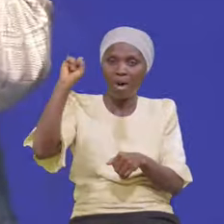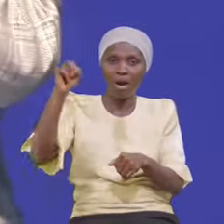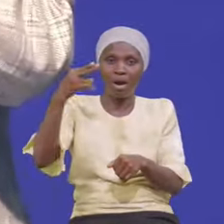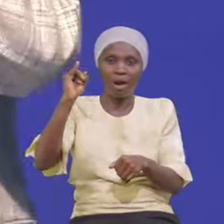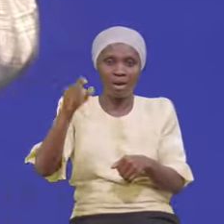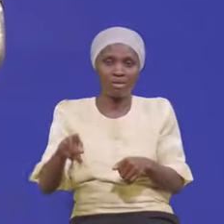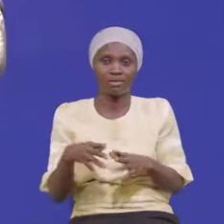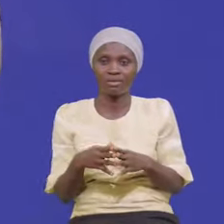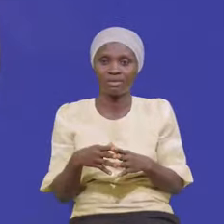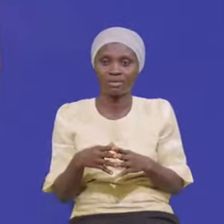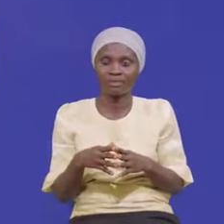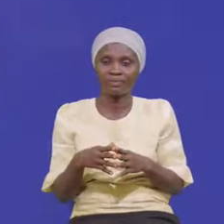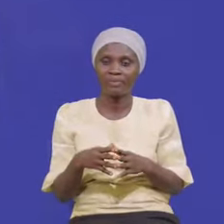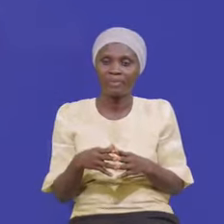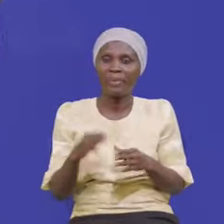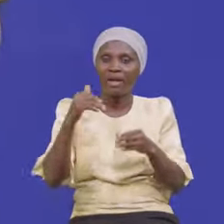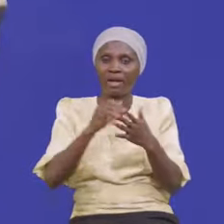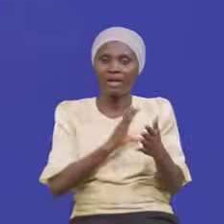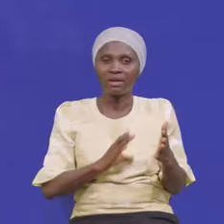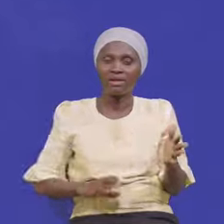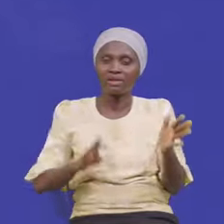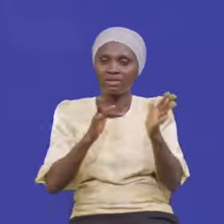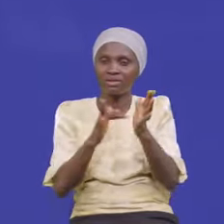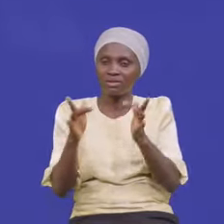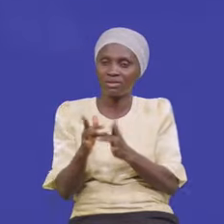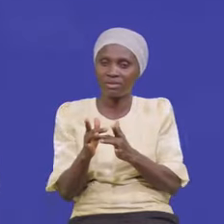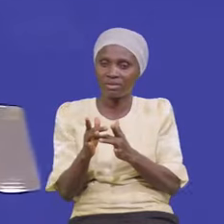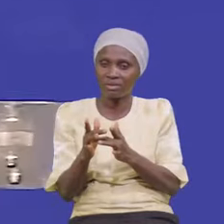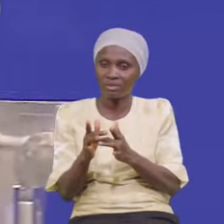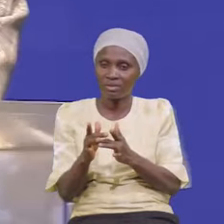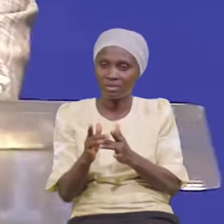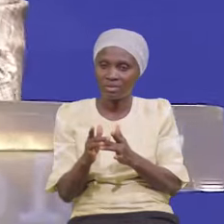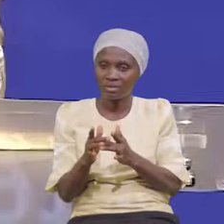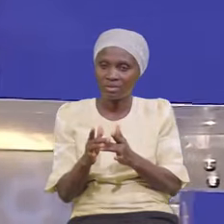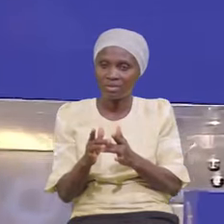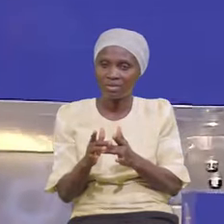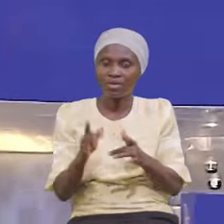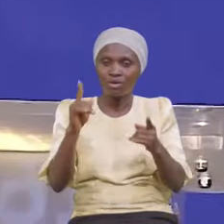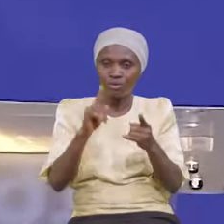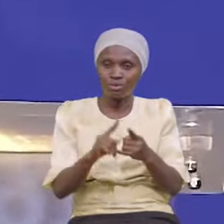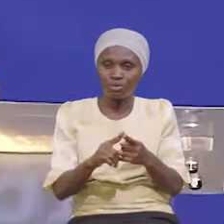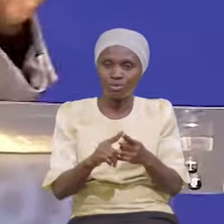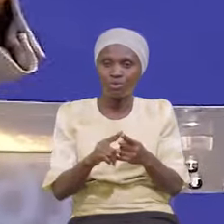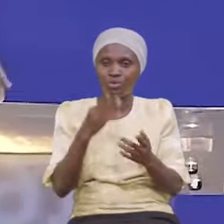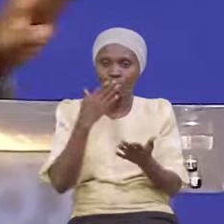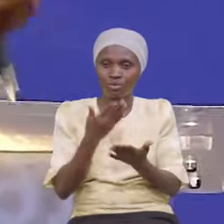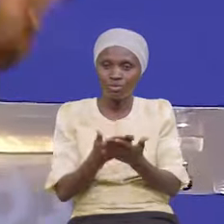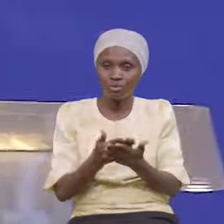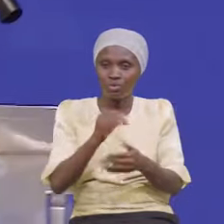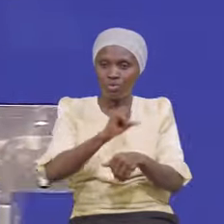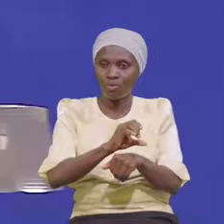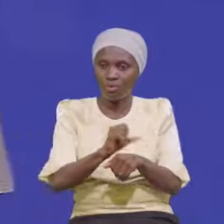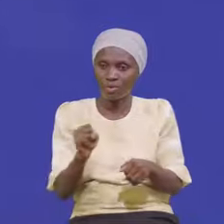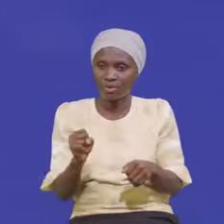in Christ Jesus. క్రీస్తు యేసు గురించి మాట్లాడుతున్నాం. Unto good works. ఆయన మంచి పనుల కోసం సంసిద్ధం